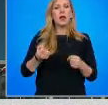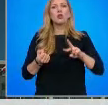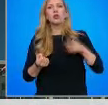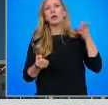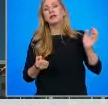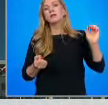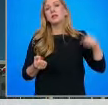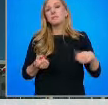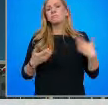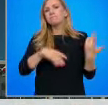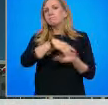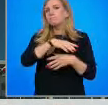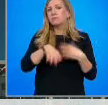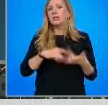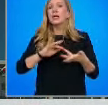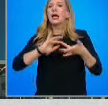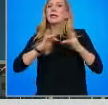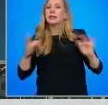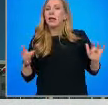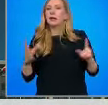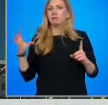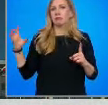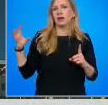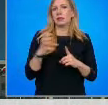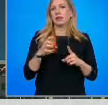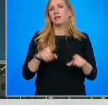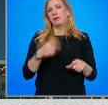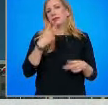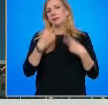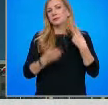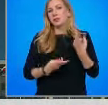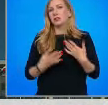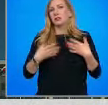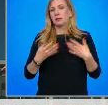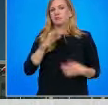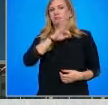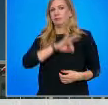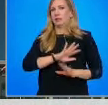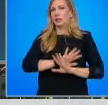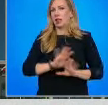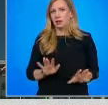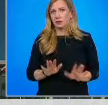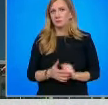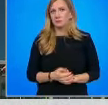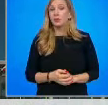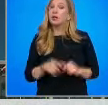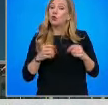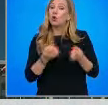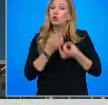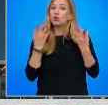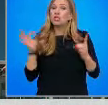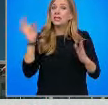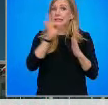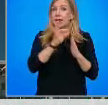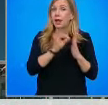казва да. Хибридните атаки са изключително важно нещо и те гледат да постигнат своите цели. В случая целите,